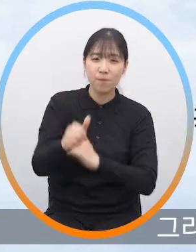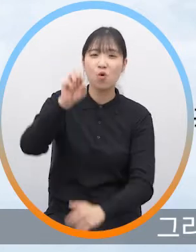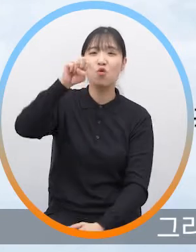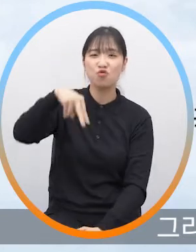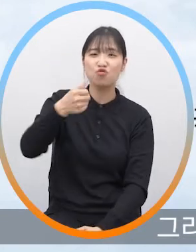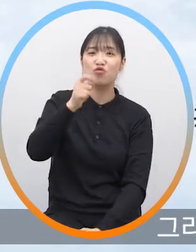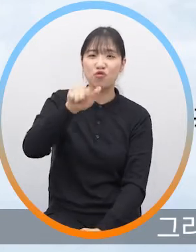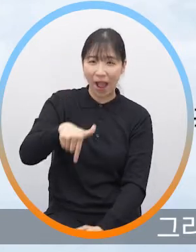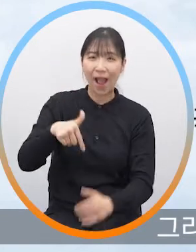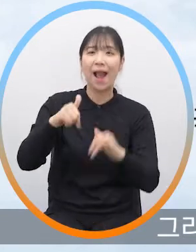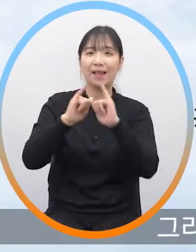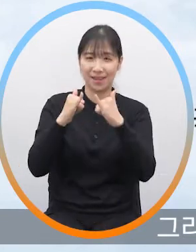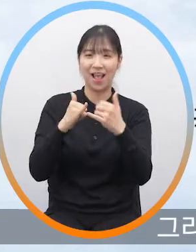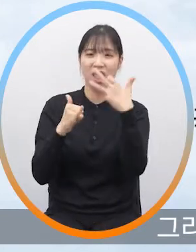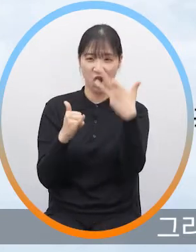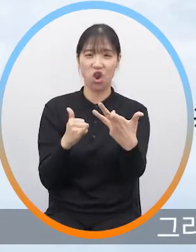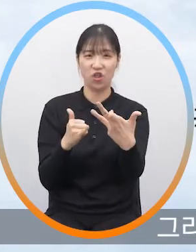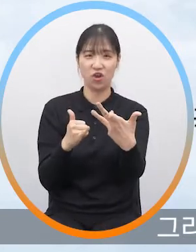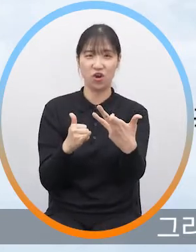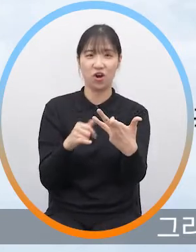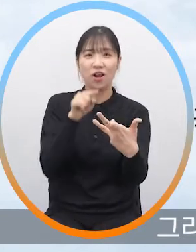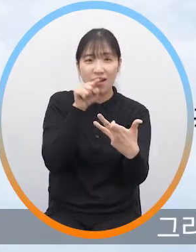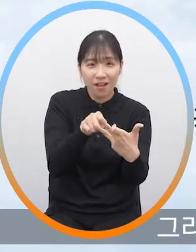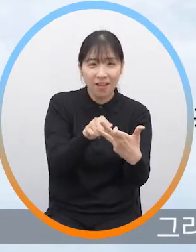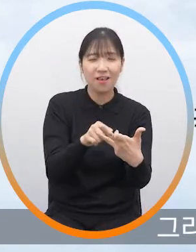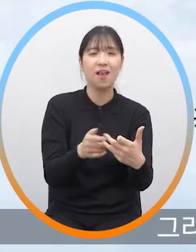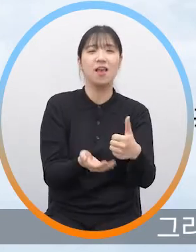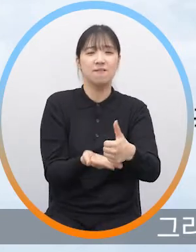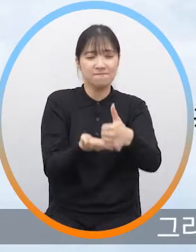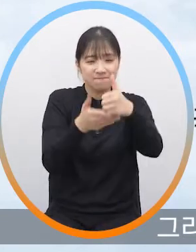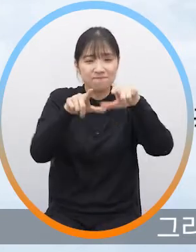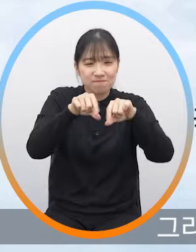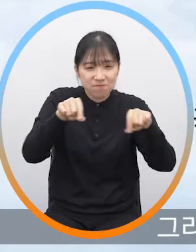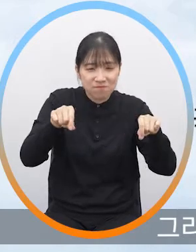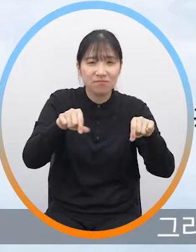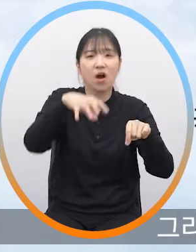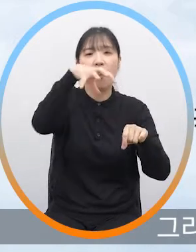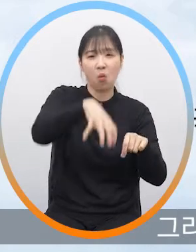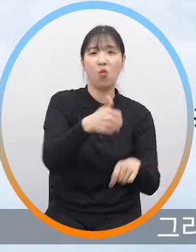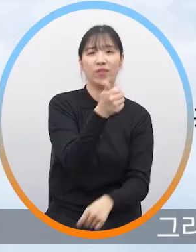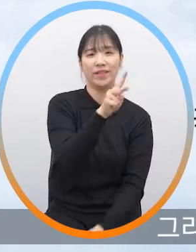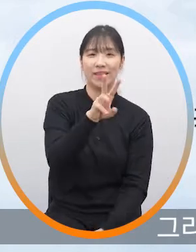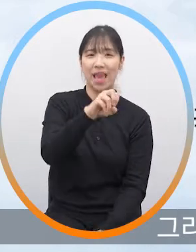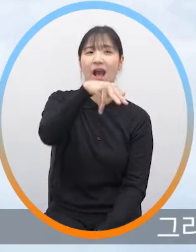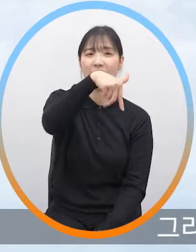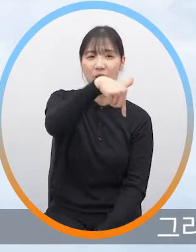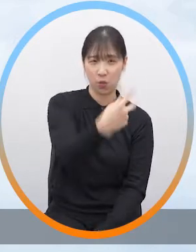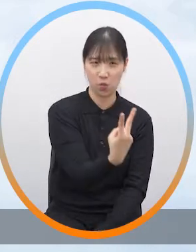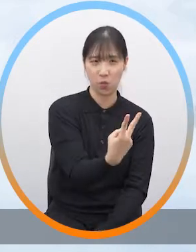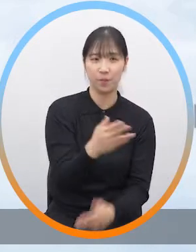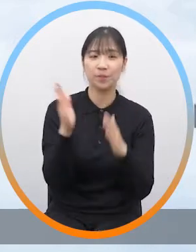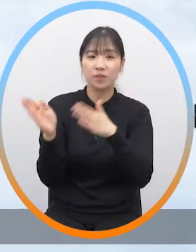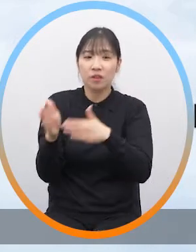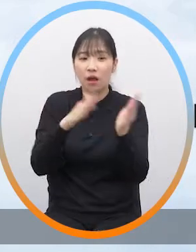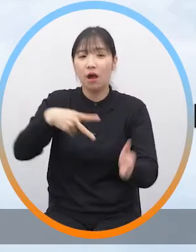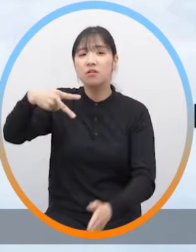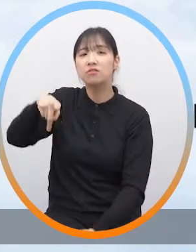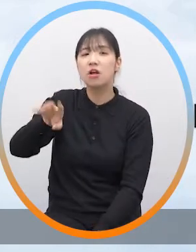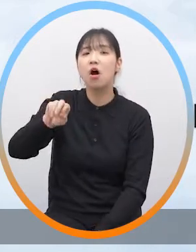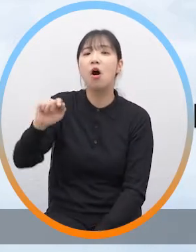대표적인 유학자 18명 이렇게를 모시고 있는 곳이 향교입니다.